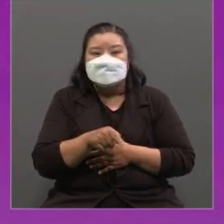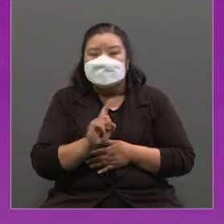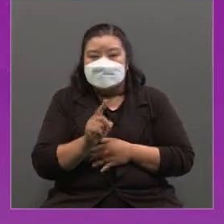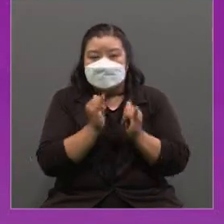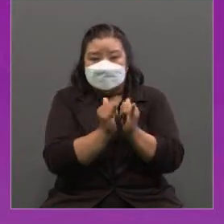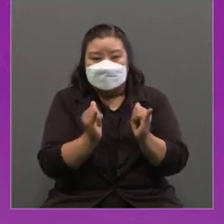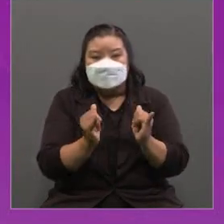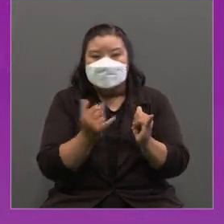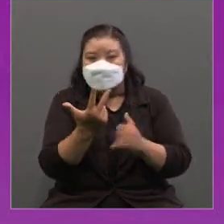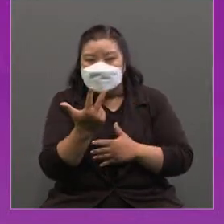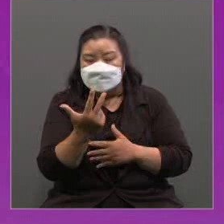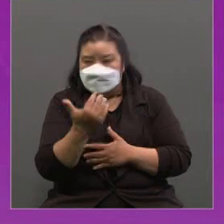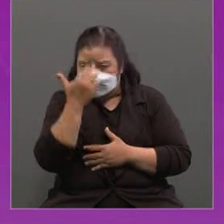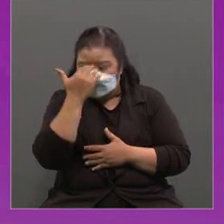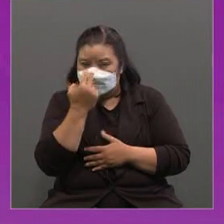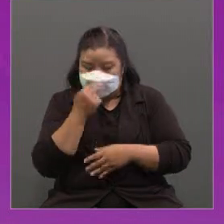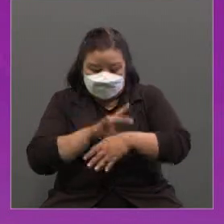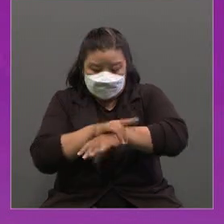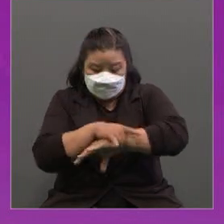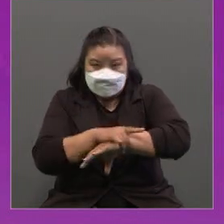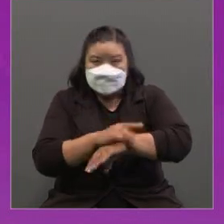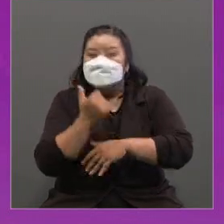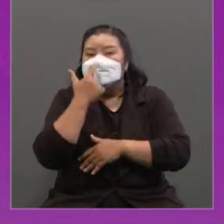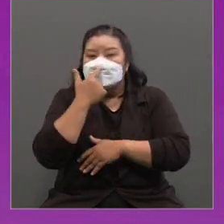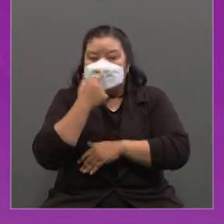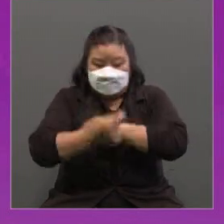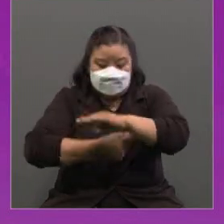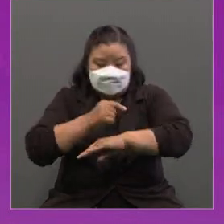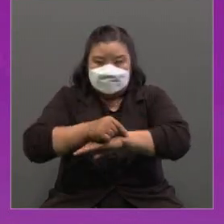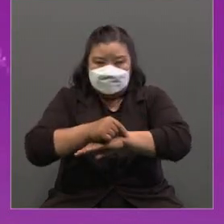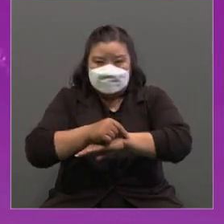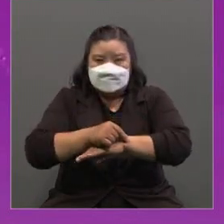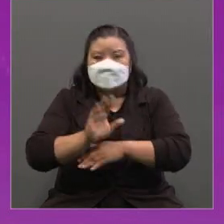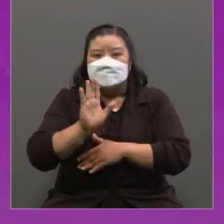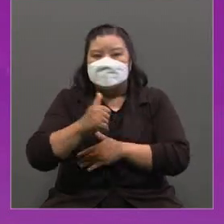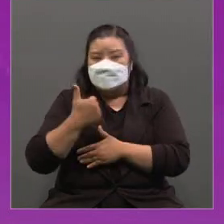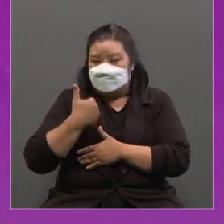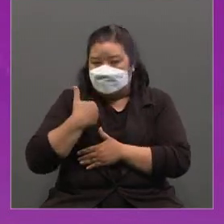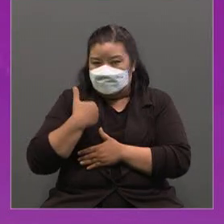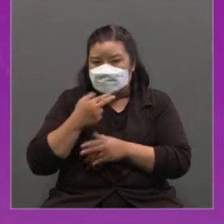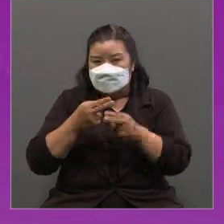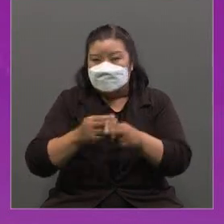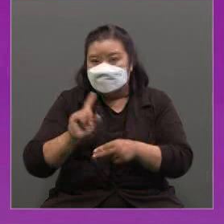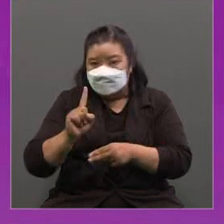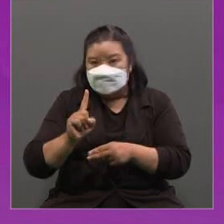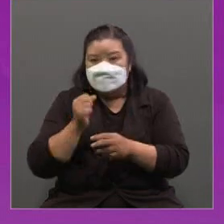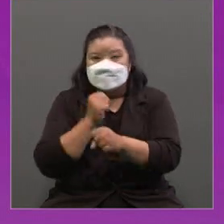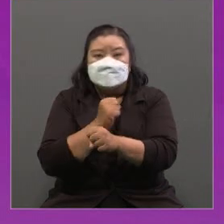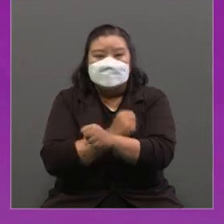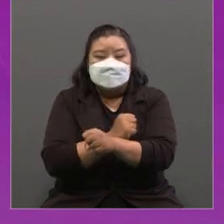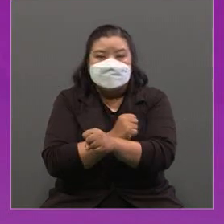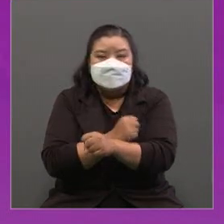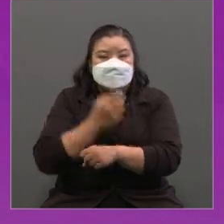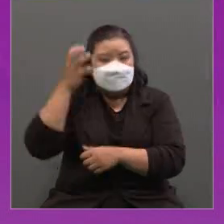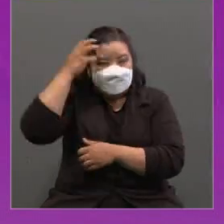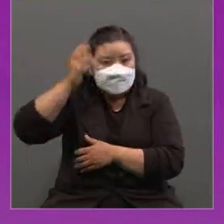ทั้ง 3ศพก็คือว่าที่ข้อมือเนี่ยมีเชือกสีแดงผูกอยู่ซึ่งตรงนี้เขาจะรู้กันว่ามันคือสัญลักษณ์ของแรงงานข้าม